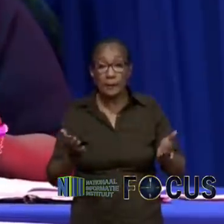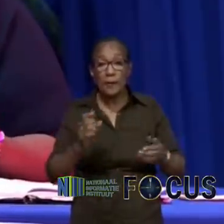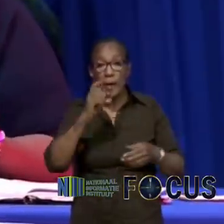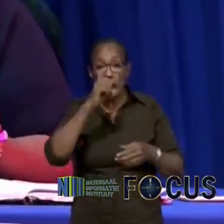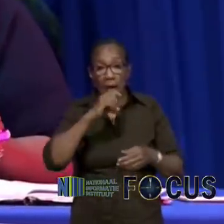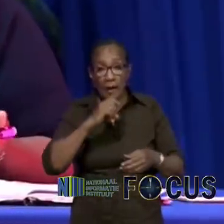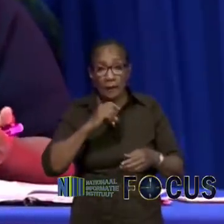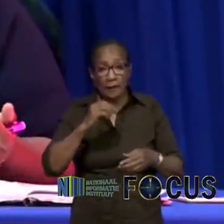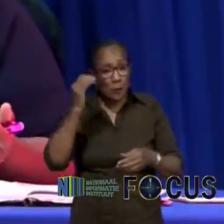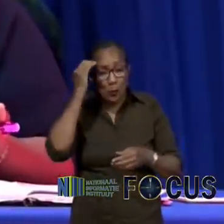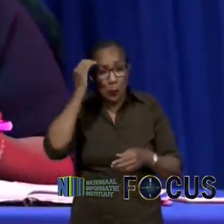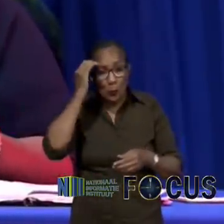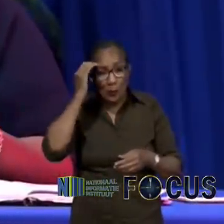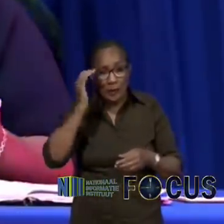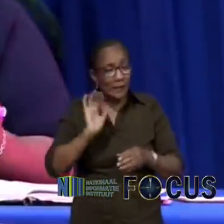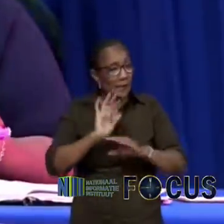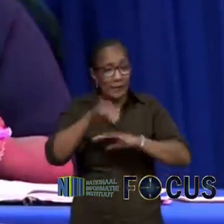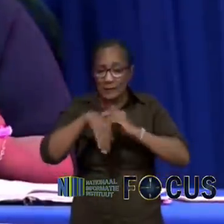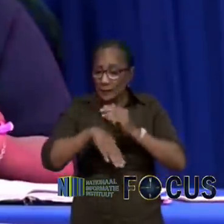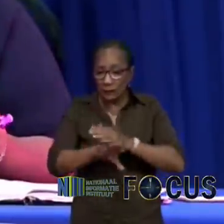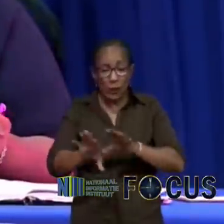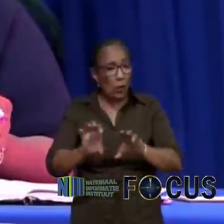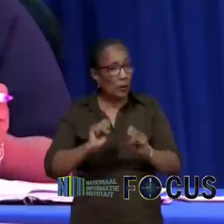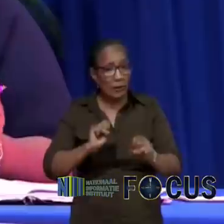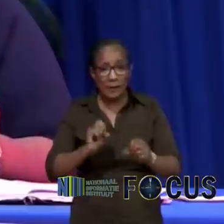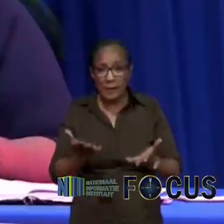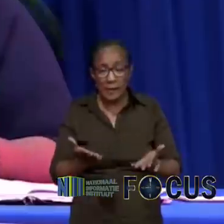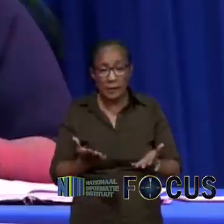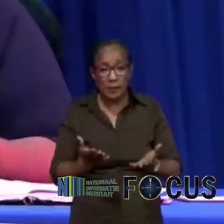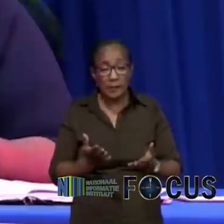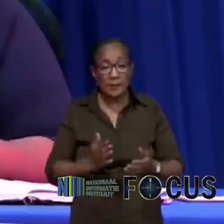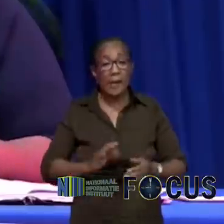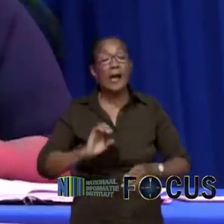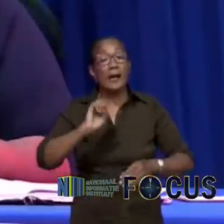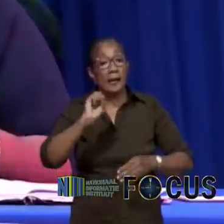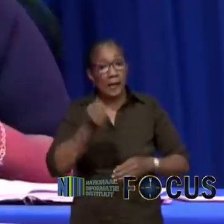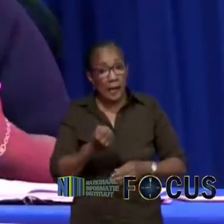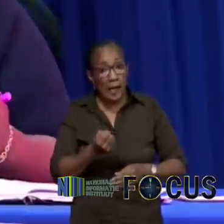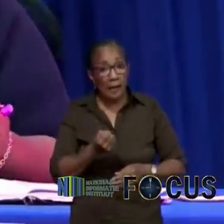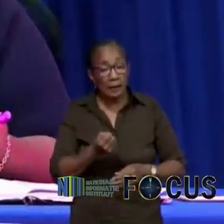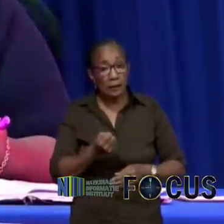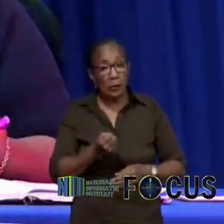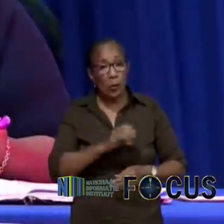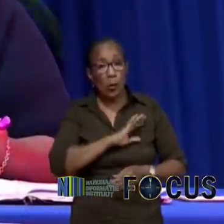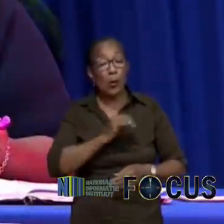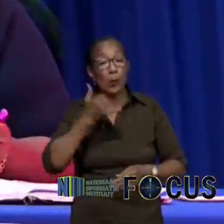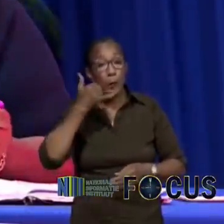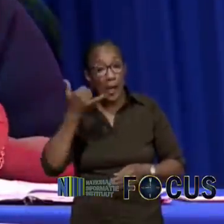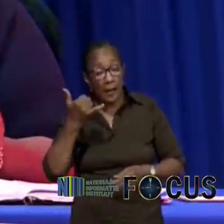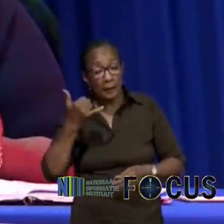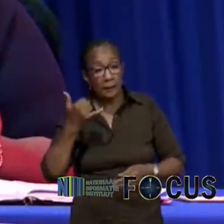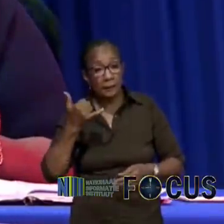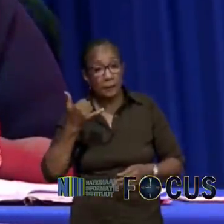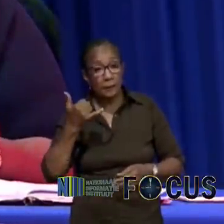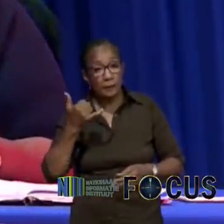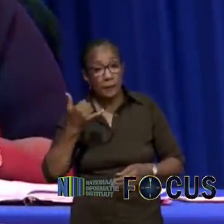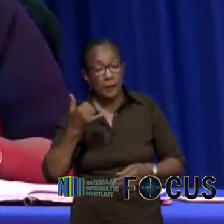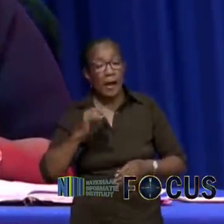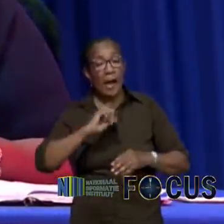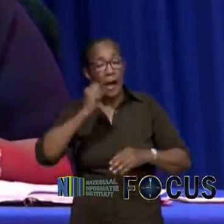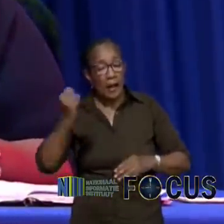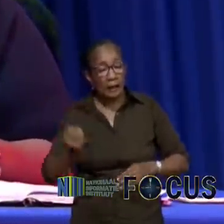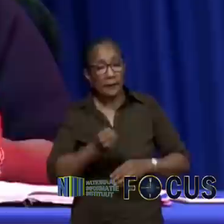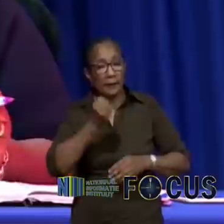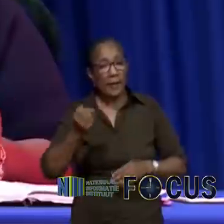als iets onduidelijk is voor ondernemers of handelaren, mag u te alle tijden, of natuurlijk ook voor de consument, kunt u te